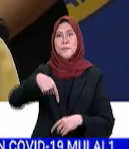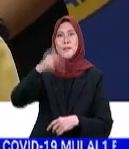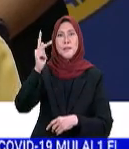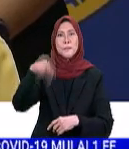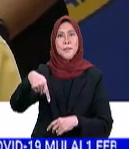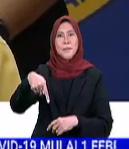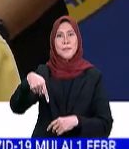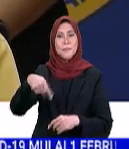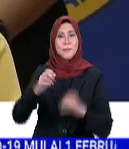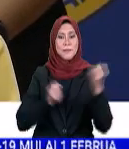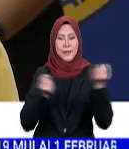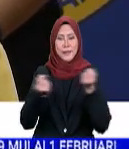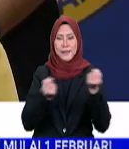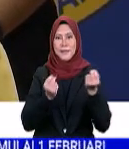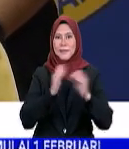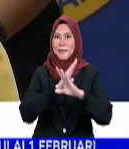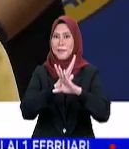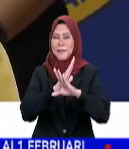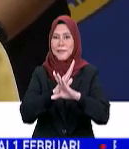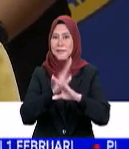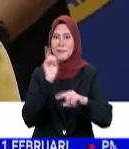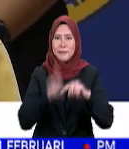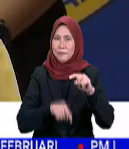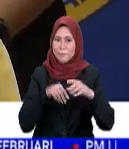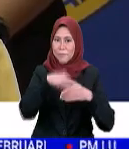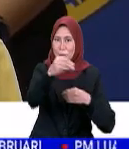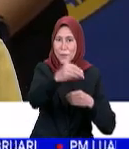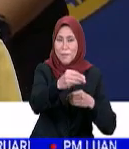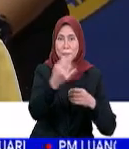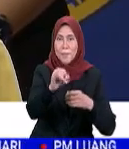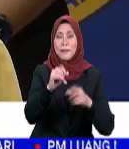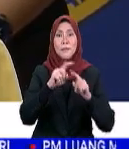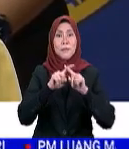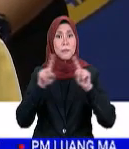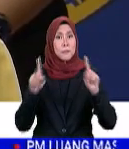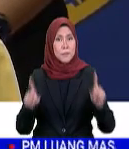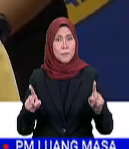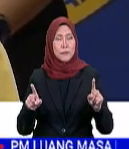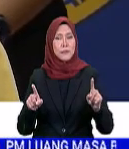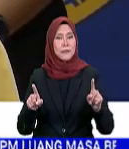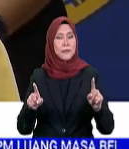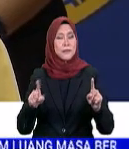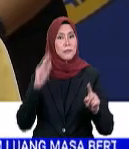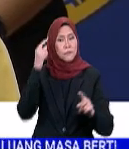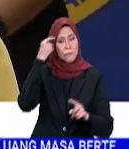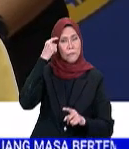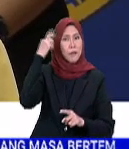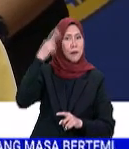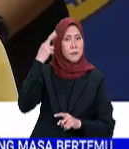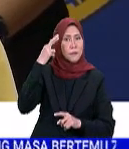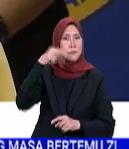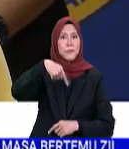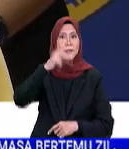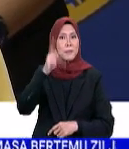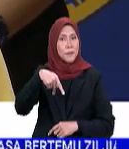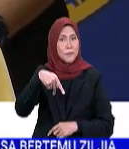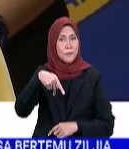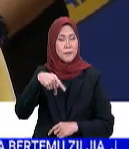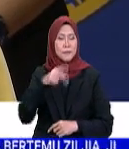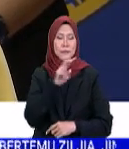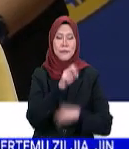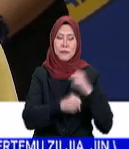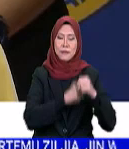Kenderaan sebenarnya tak dibenarkan berada di atas jalan raya, tapi meskipun faktor itu, kita nampak pada